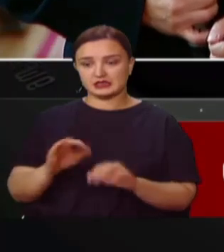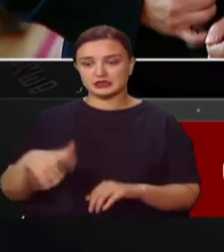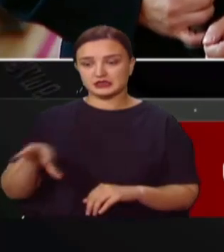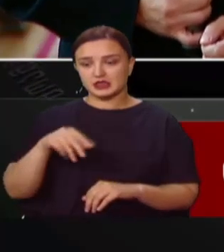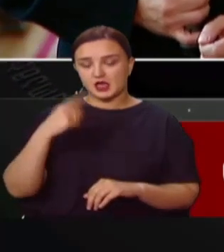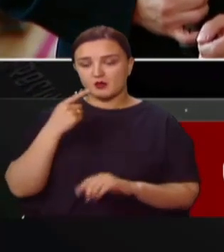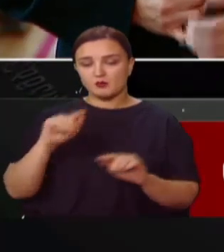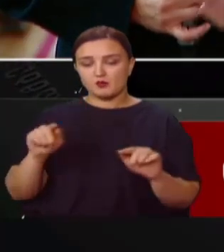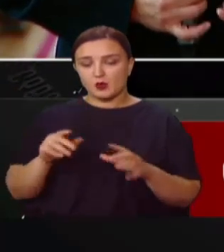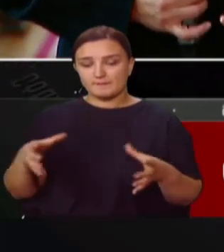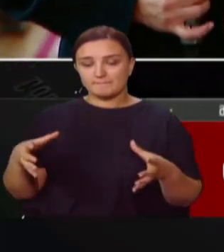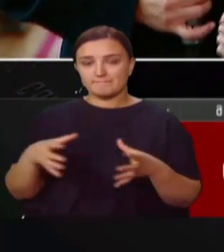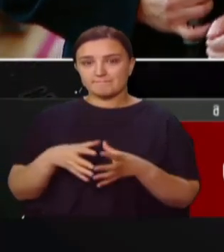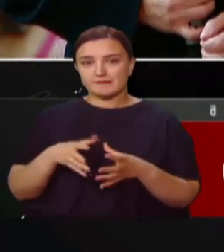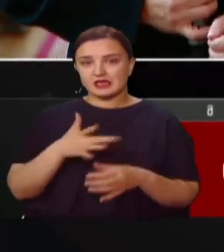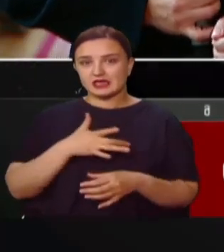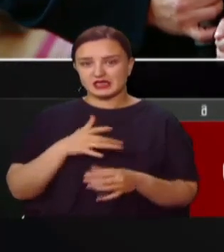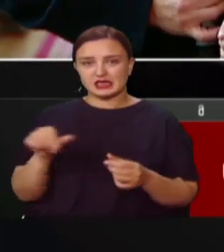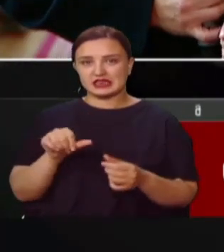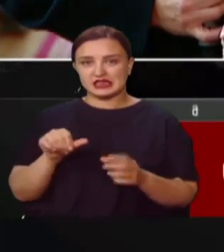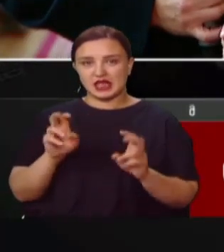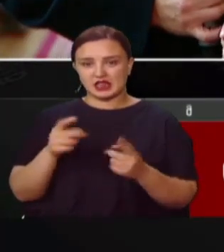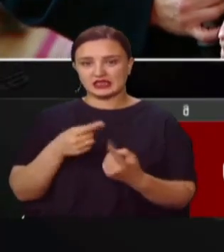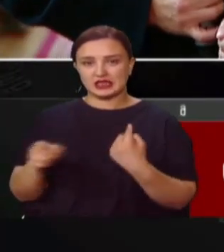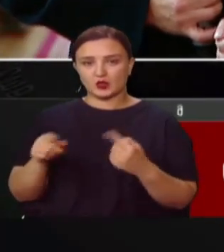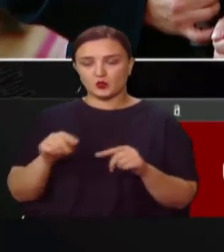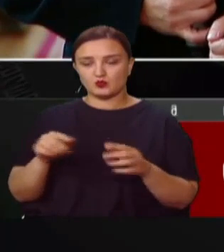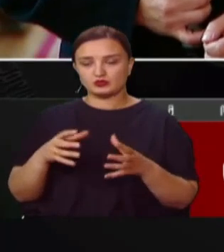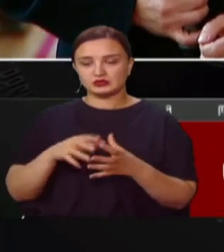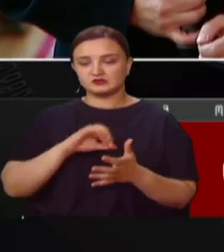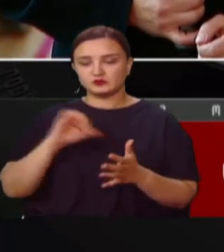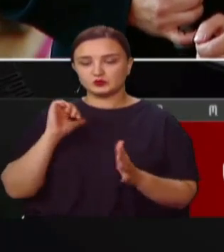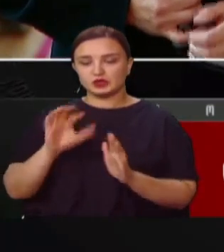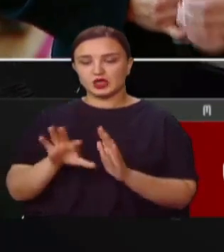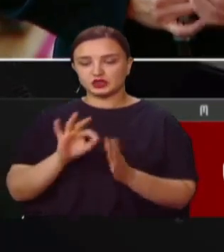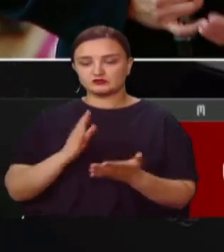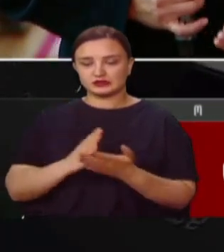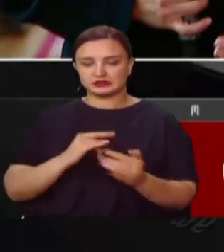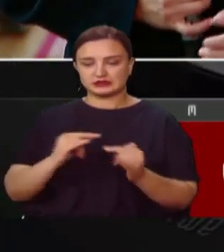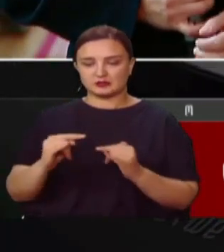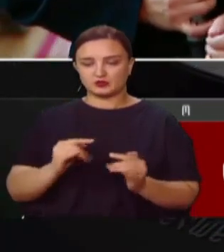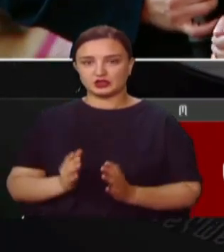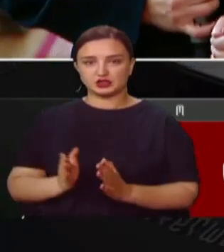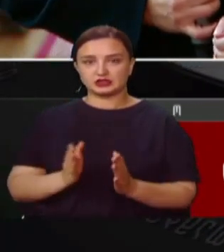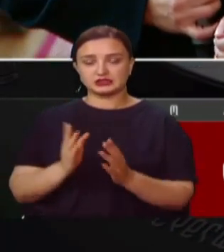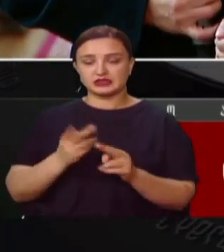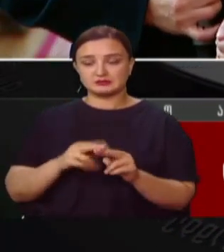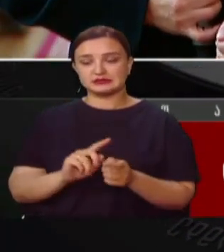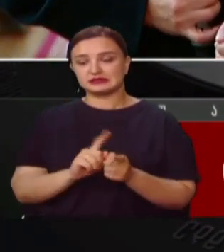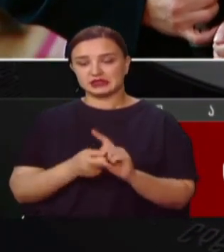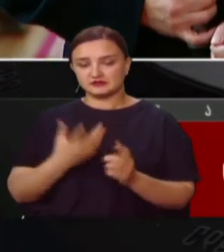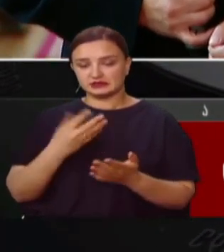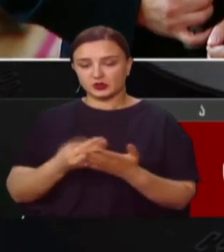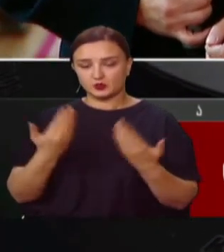რომ ოპოზიციის ნაწილს, რადიკალურ ოპოზიციას, როგორც თავად უწოდებენ, არჩეული აქვს საბოტაჟის გზა და ამ შემთხვევაში იმის ნაცვლად, რომ მათ